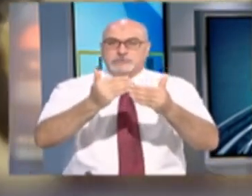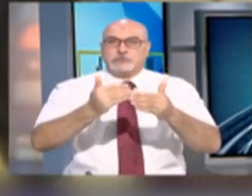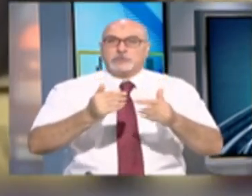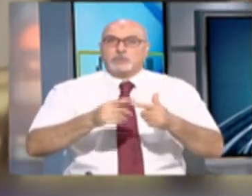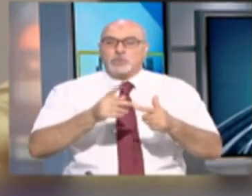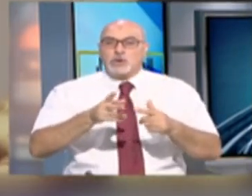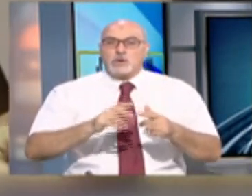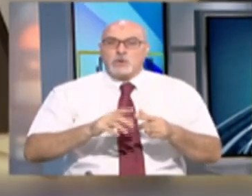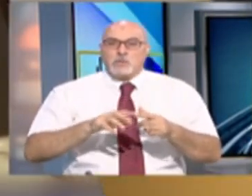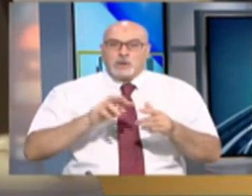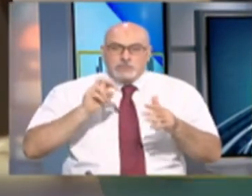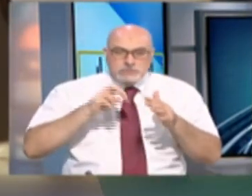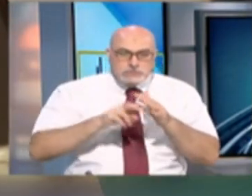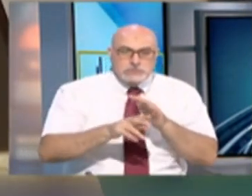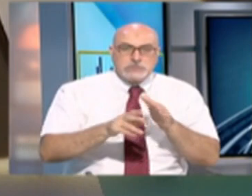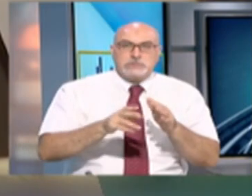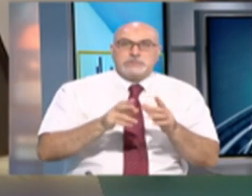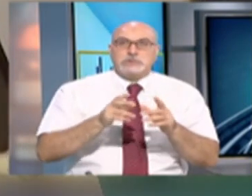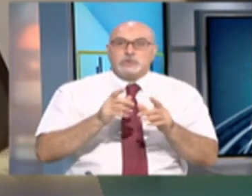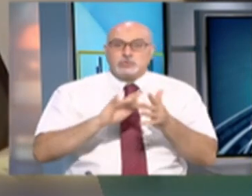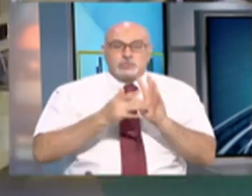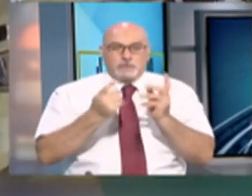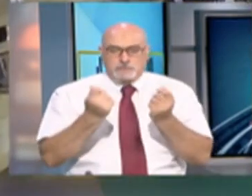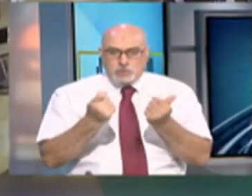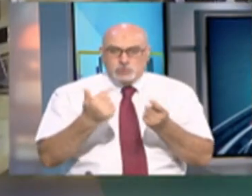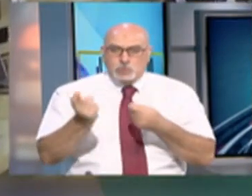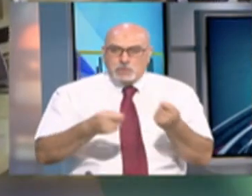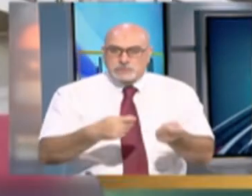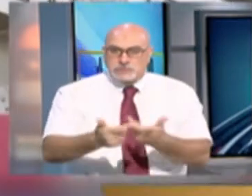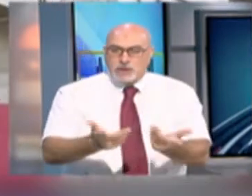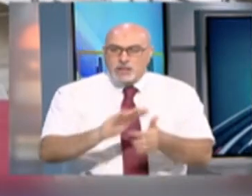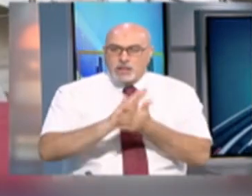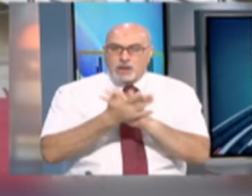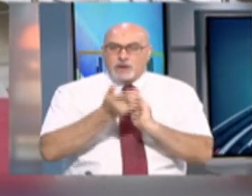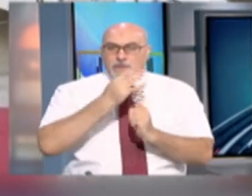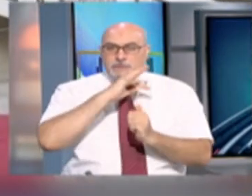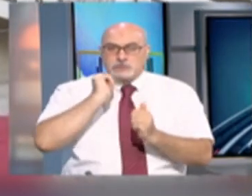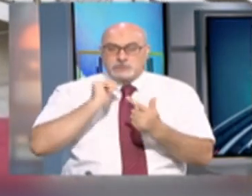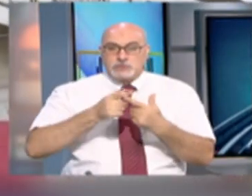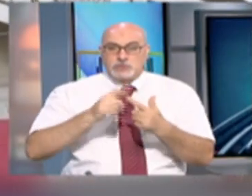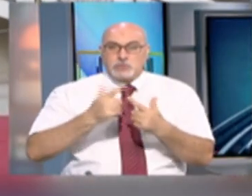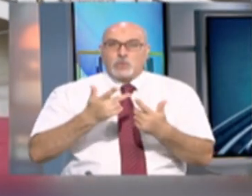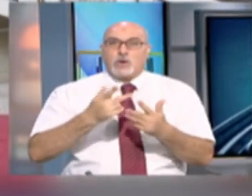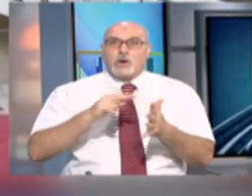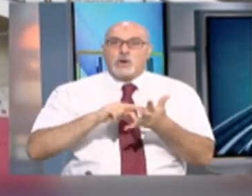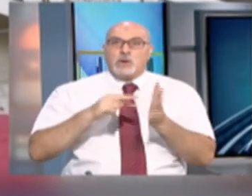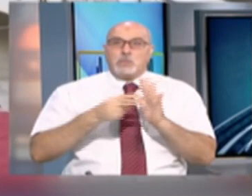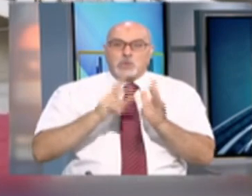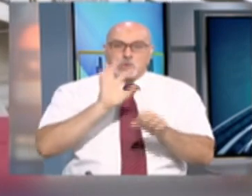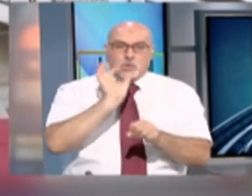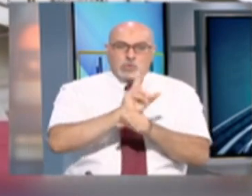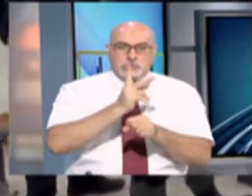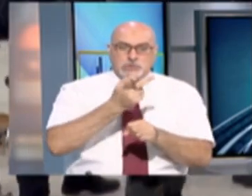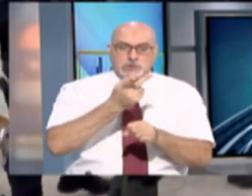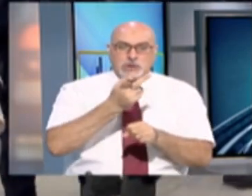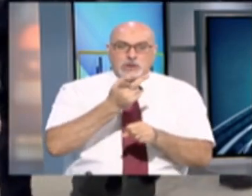عبر التغلغل الاقتصادي والأمني والمالي والتجاري في انخراط واضح في المؤامرة الصهيونية التي تستهدف